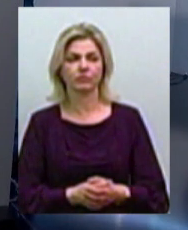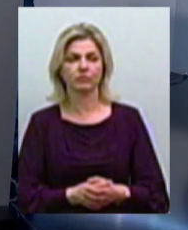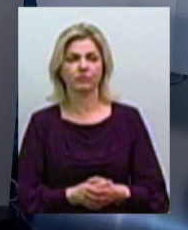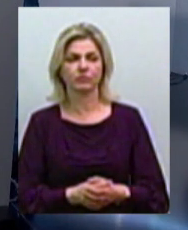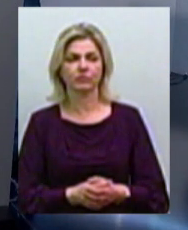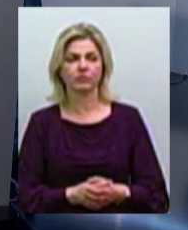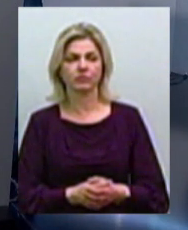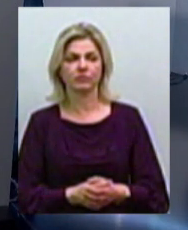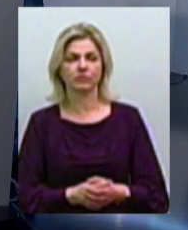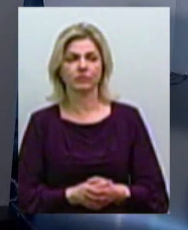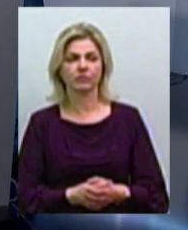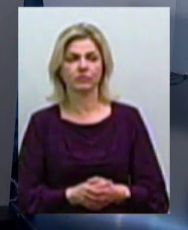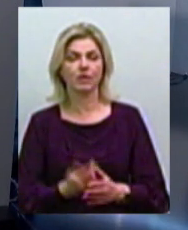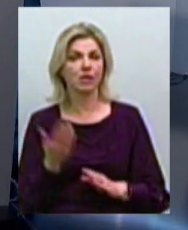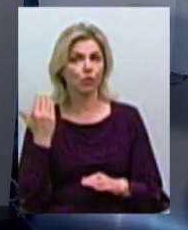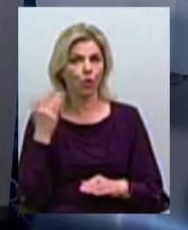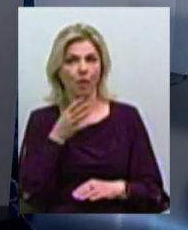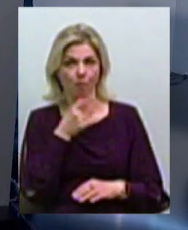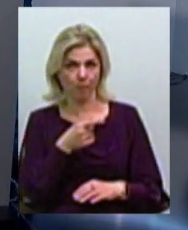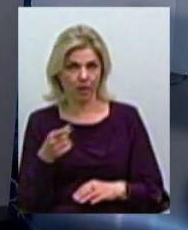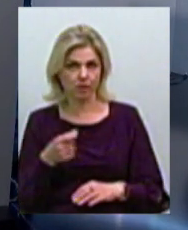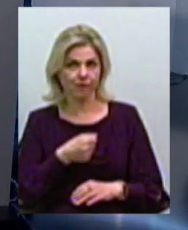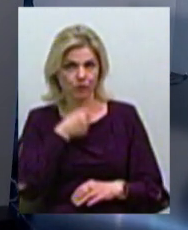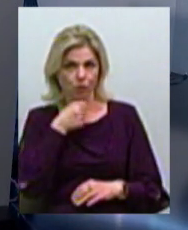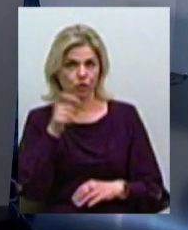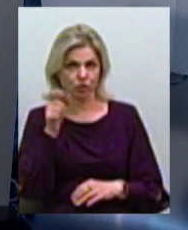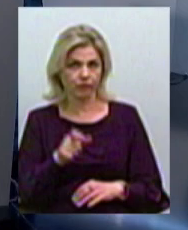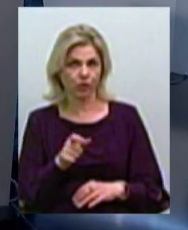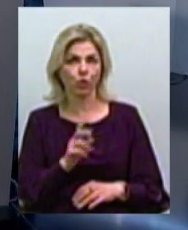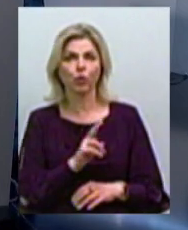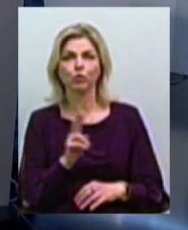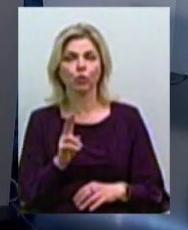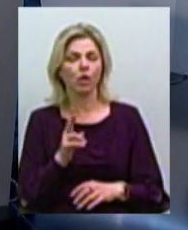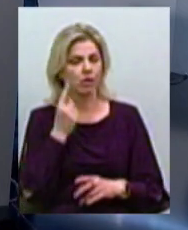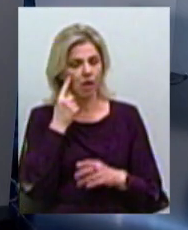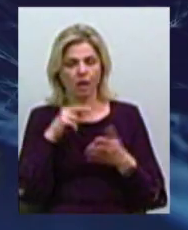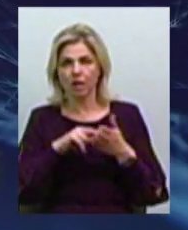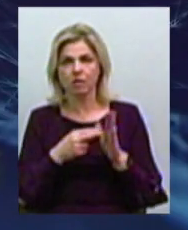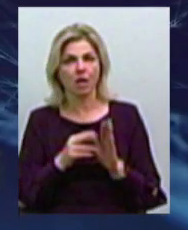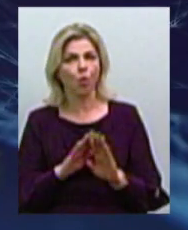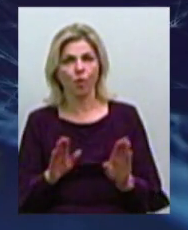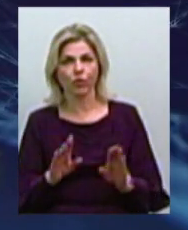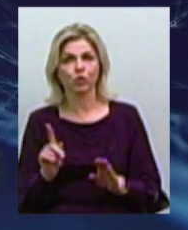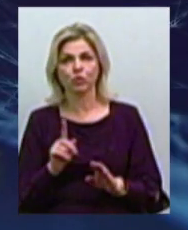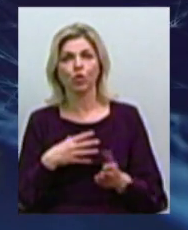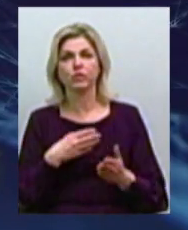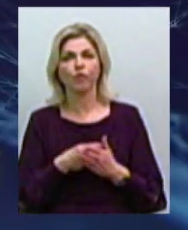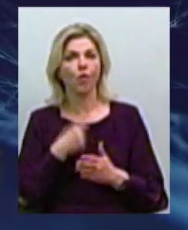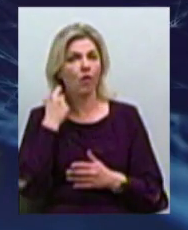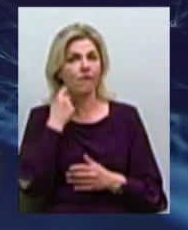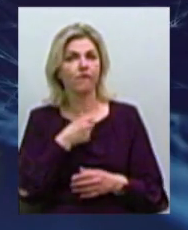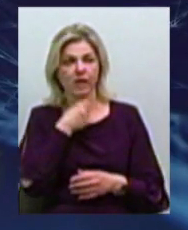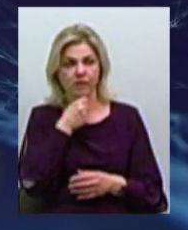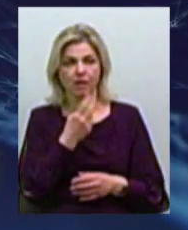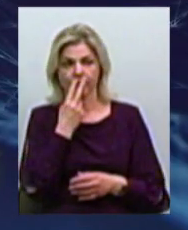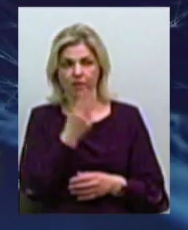момент дорослий чоловік, який, власне, просто навіть і не розраховував на те, що вже на своєму віці побачить, тим більше в